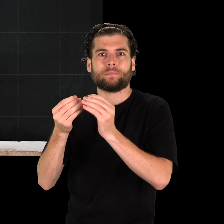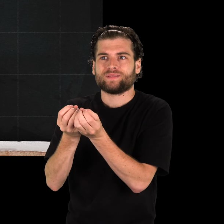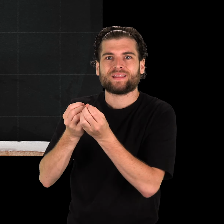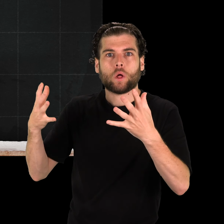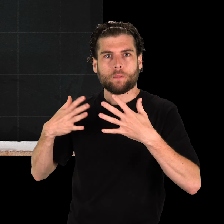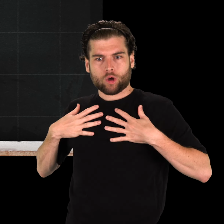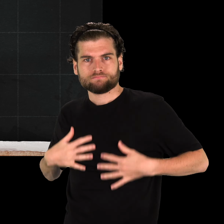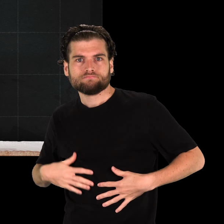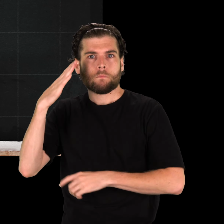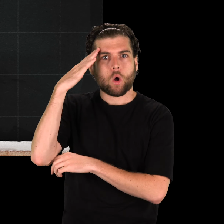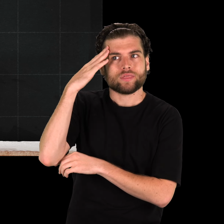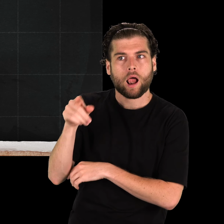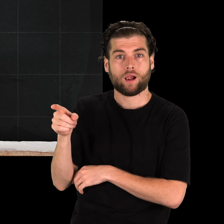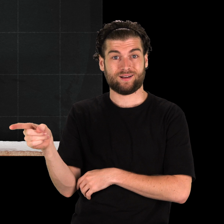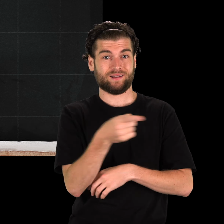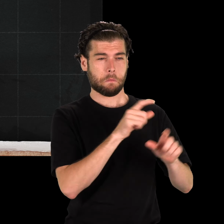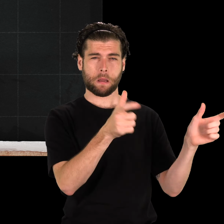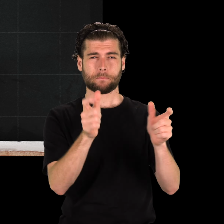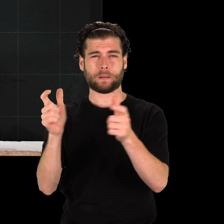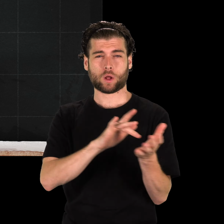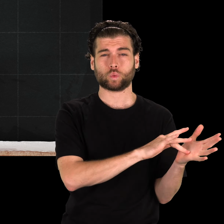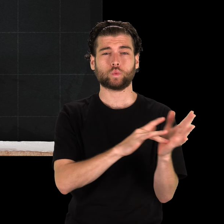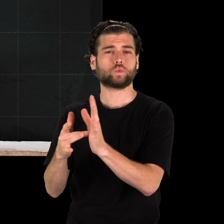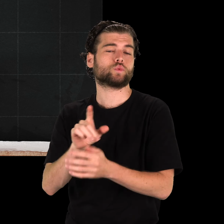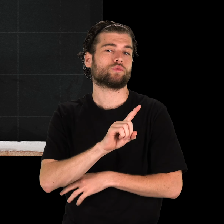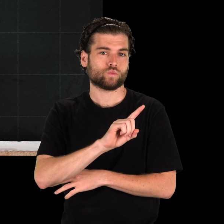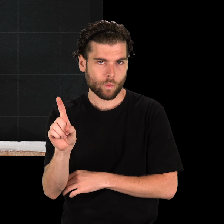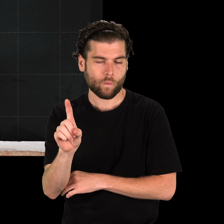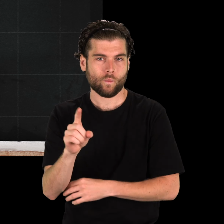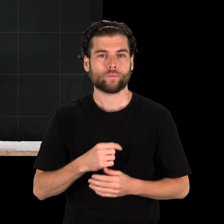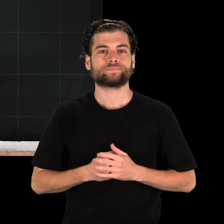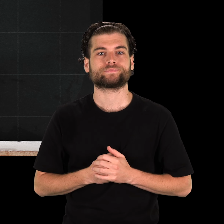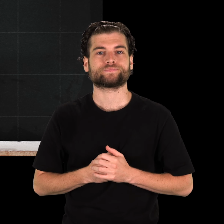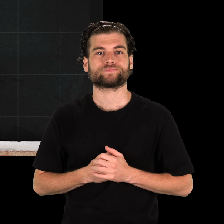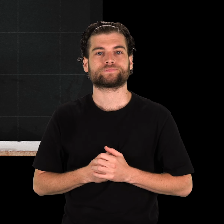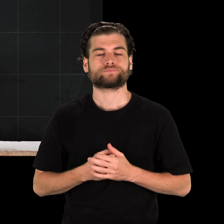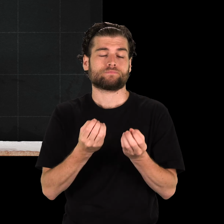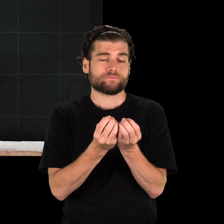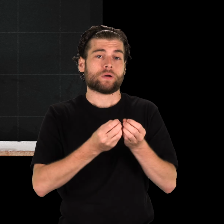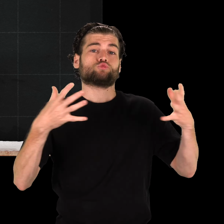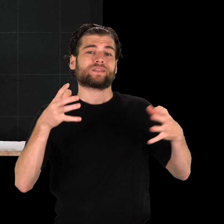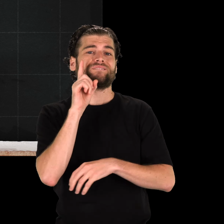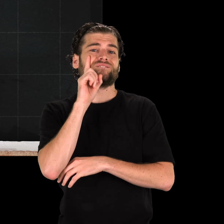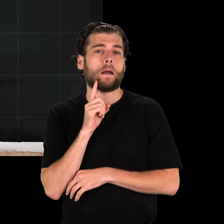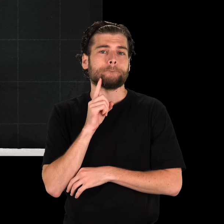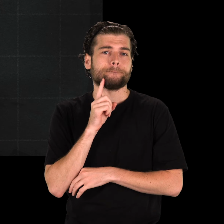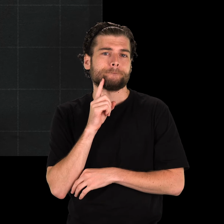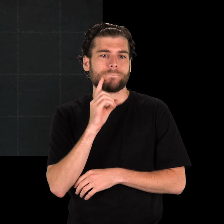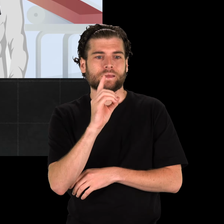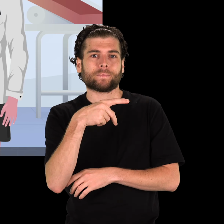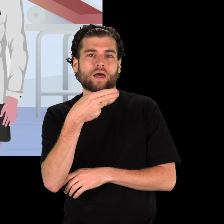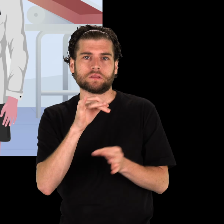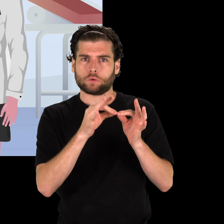génétiques, et donc pas tout ce qui peut être à l'origine de malformations et problèmes de développement physique et mental chez le bébé. Pour la